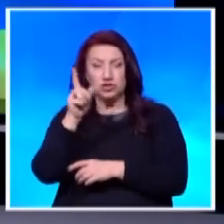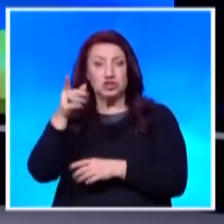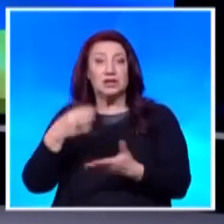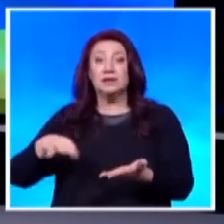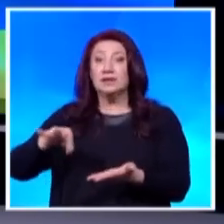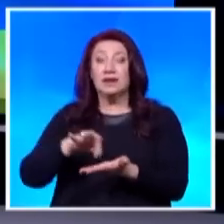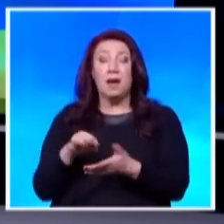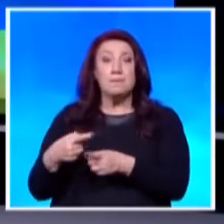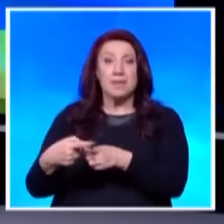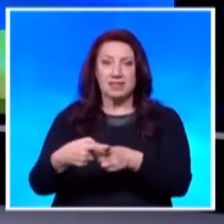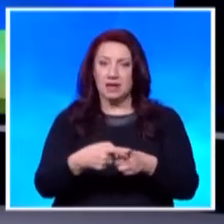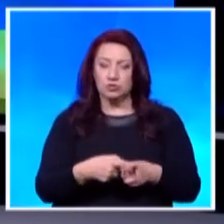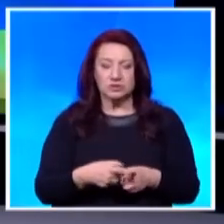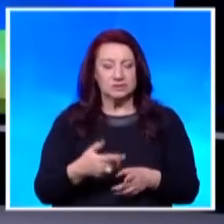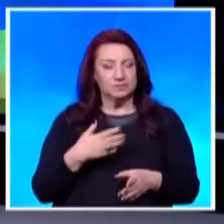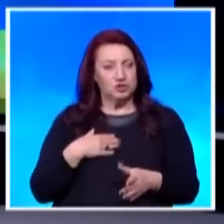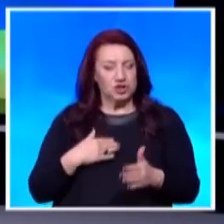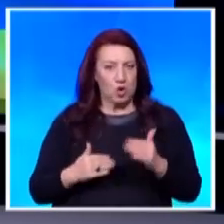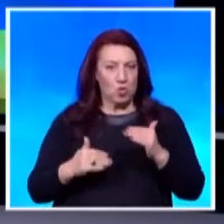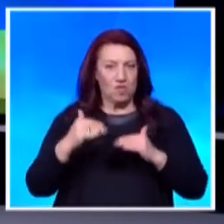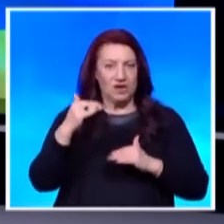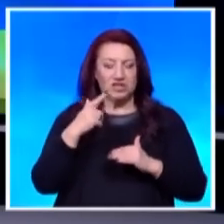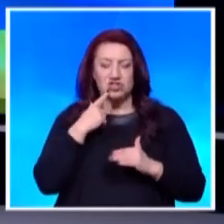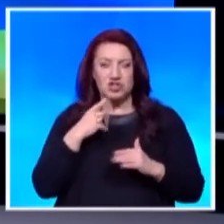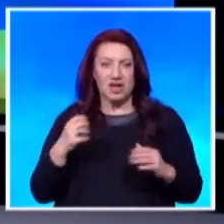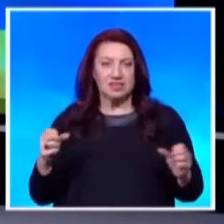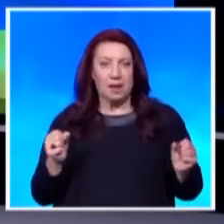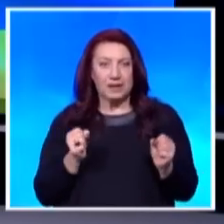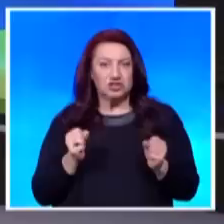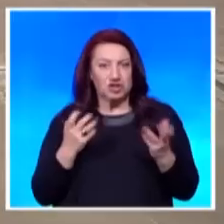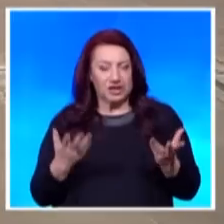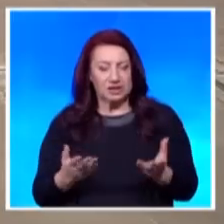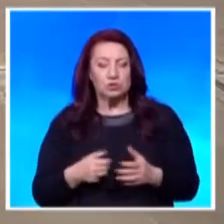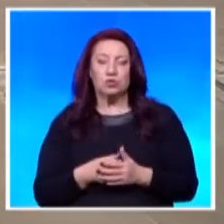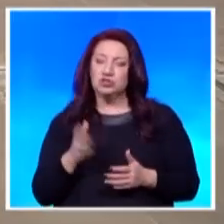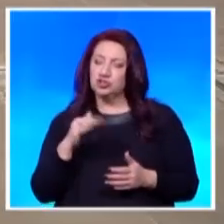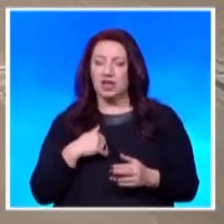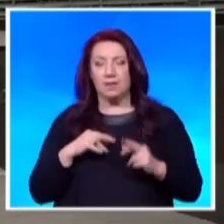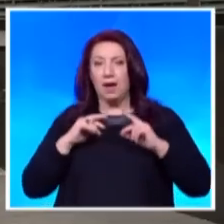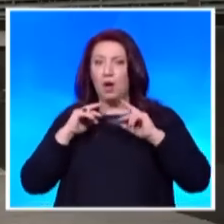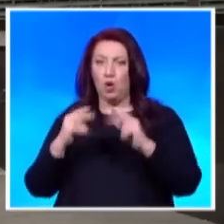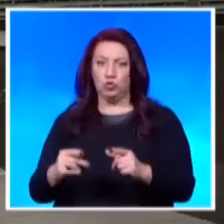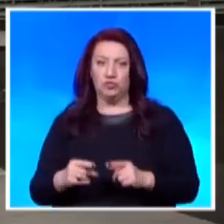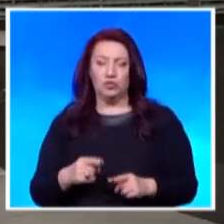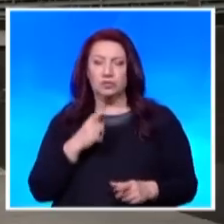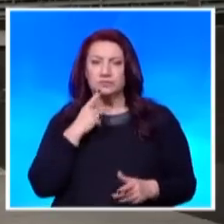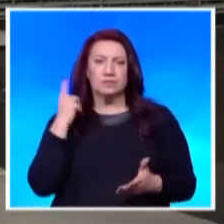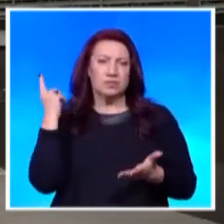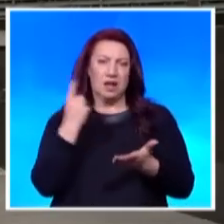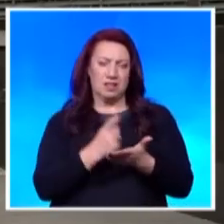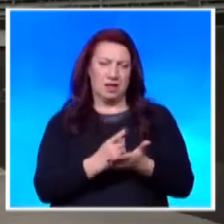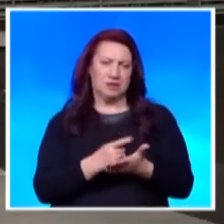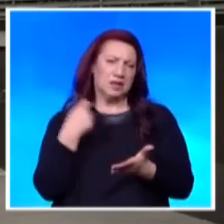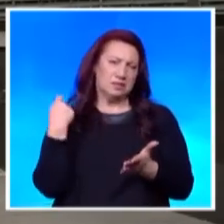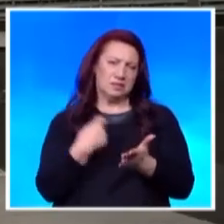и ще има последващ отговор. Това коментираха от Европейската комисия. Налагането на санкции е от компетенциите